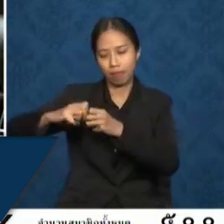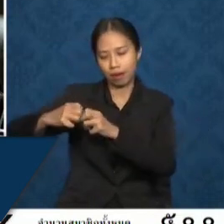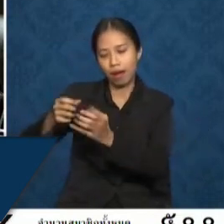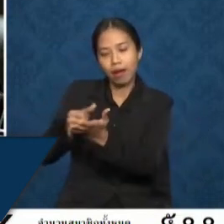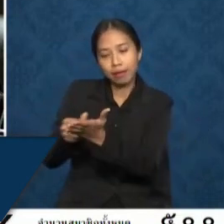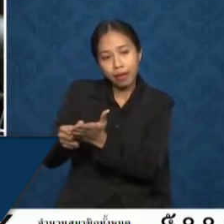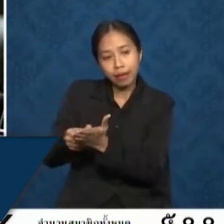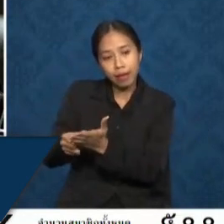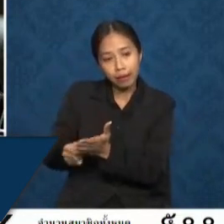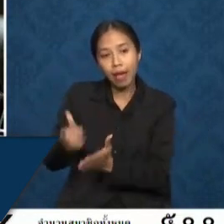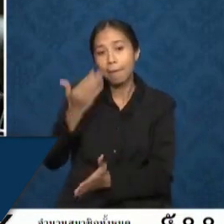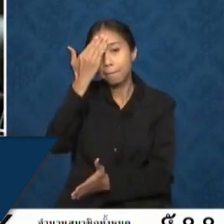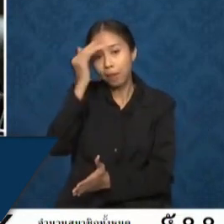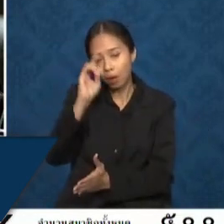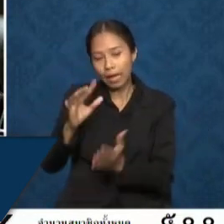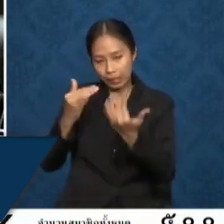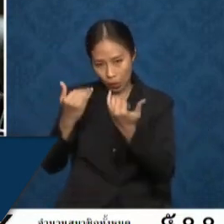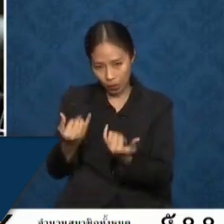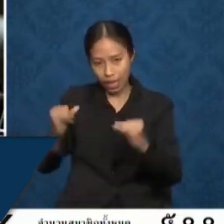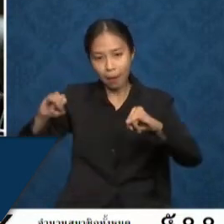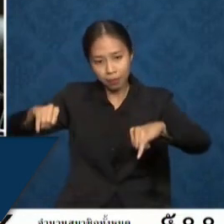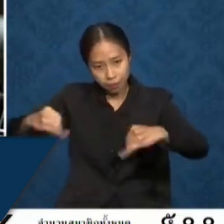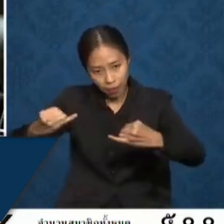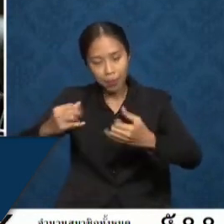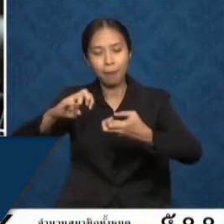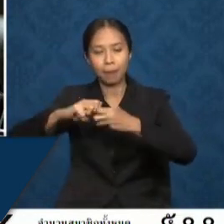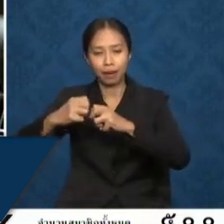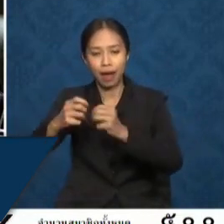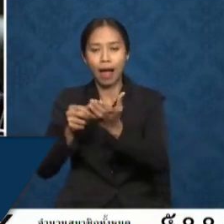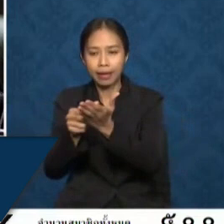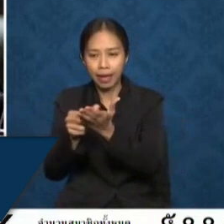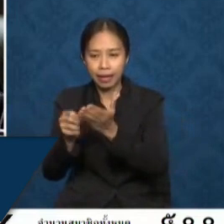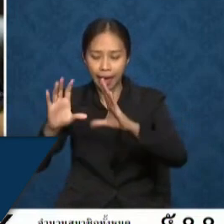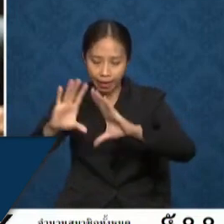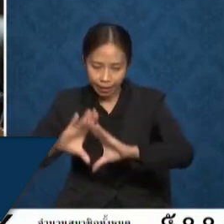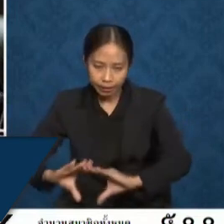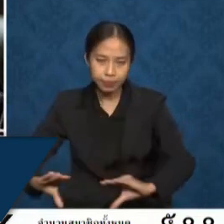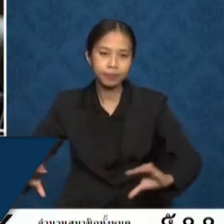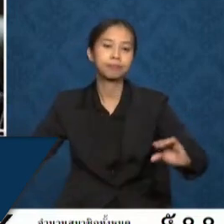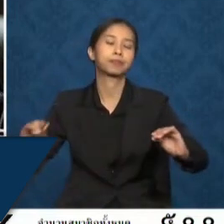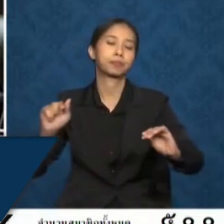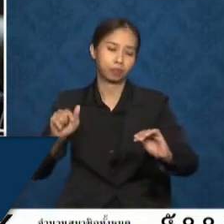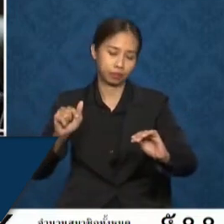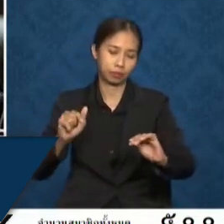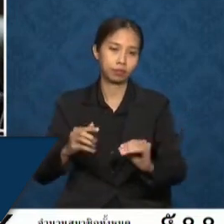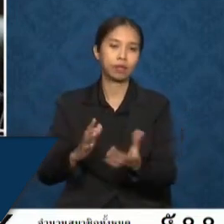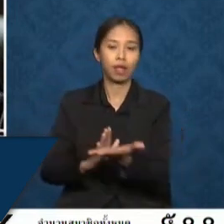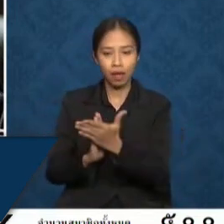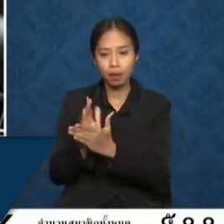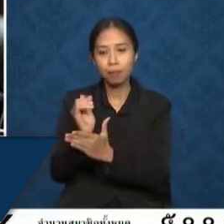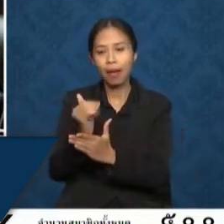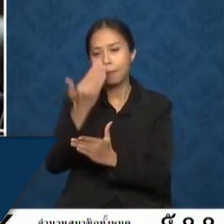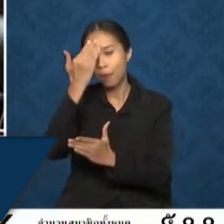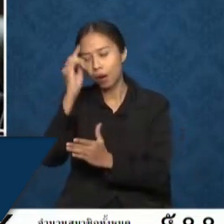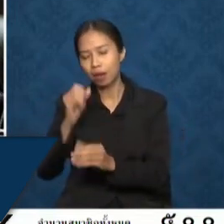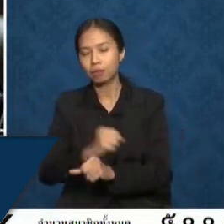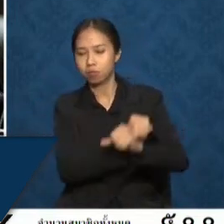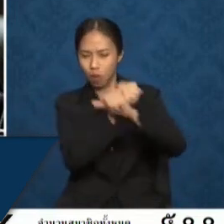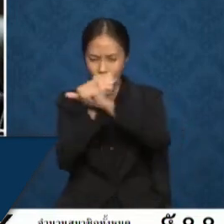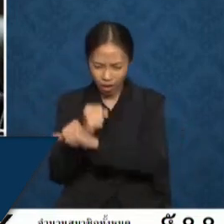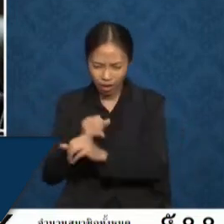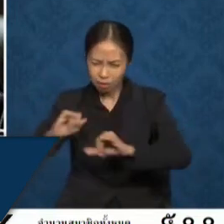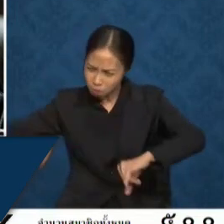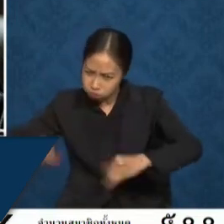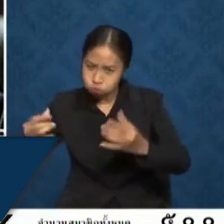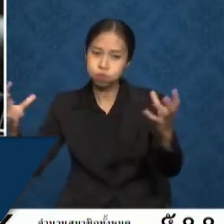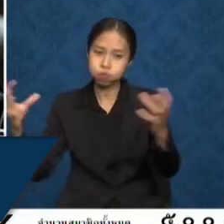นเหตุเพื่อให้คามขัดแย้ง ถงความเหนต่างได้รบการรบฟังอย่างมีพุธิภาวะ ได้รับการแก้ไขเพื่อยุตติความขัดแ้งรนแรงที่คำ